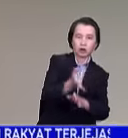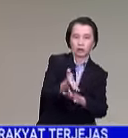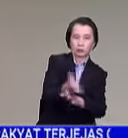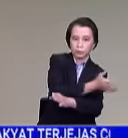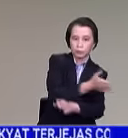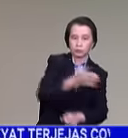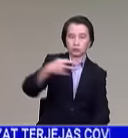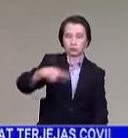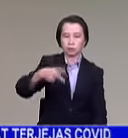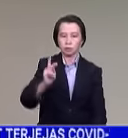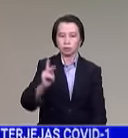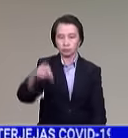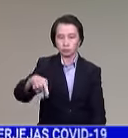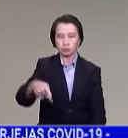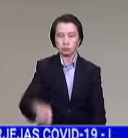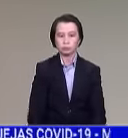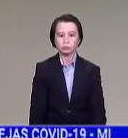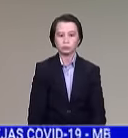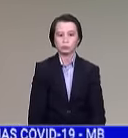Penuh dilaksanakan.